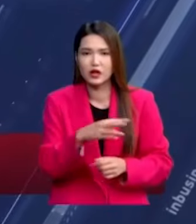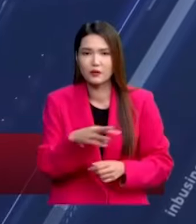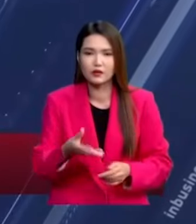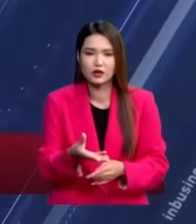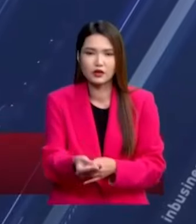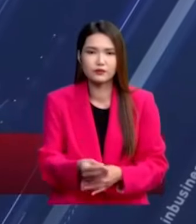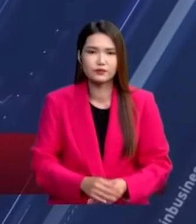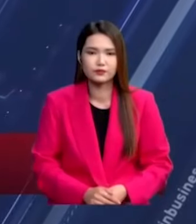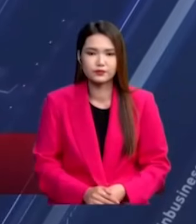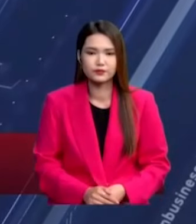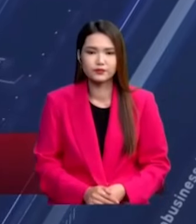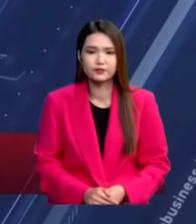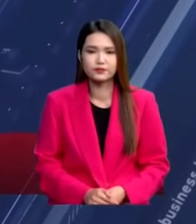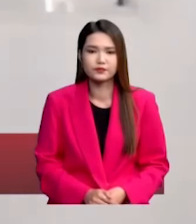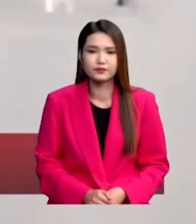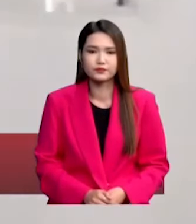төленді.